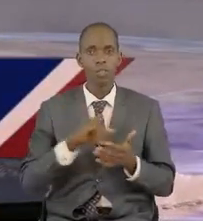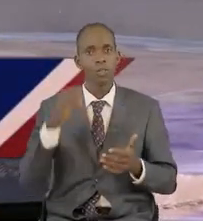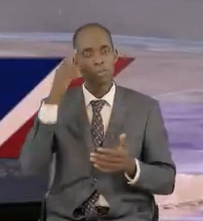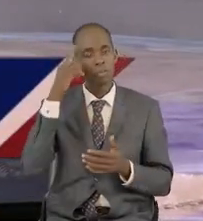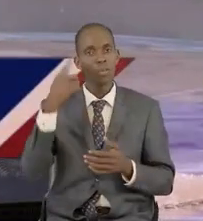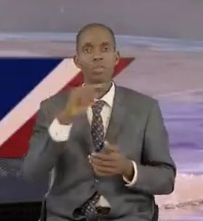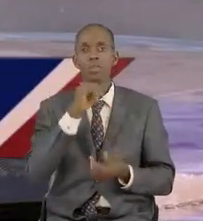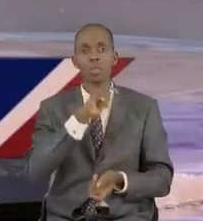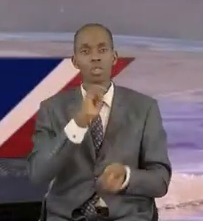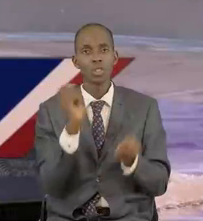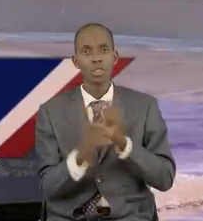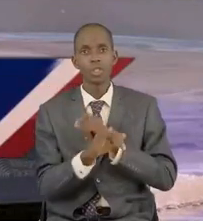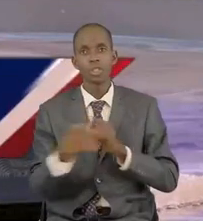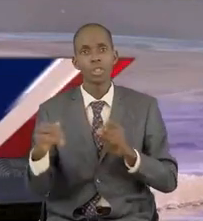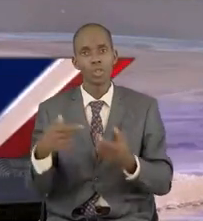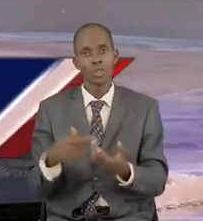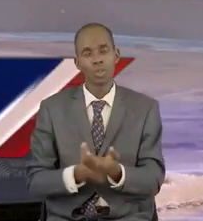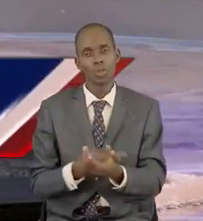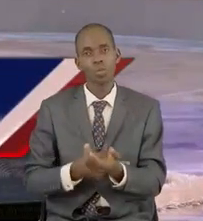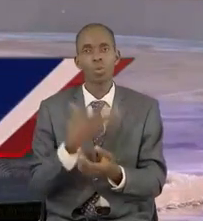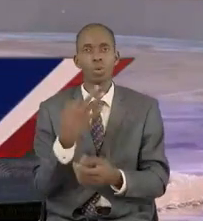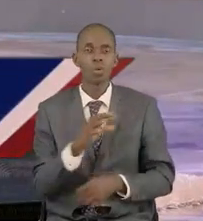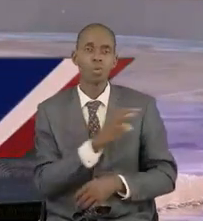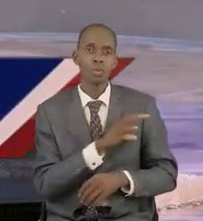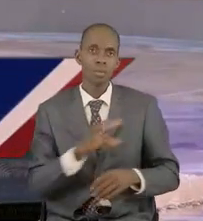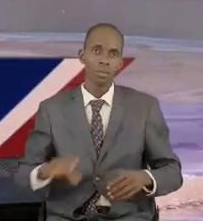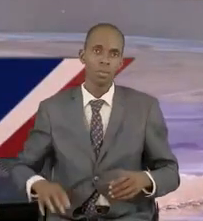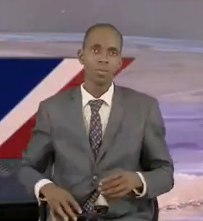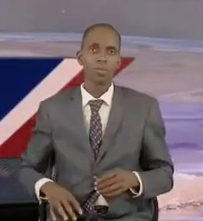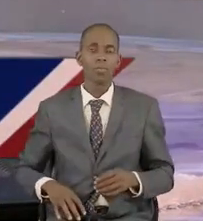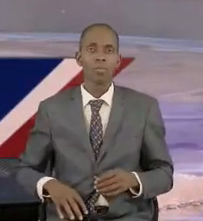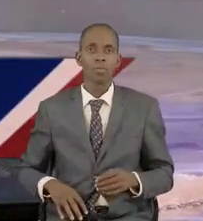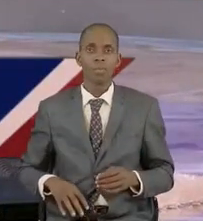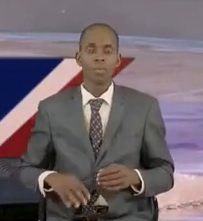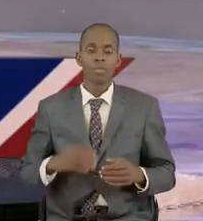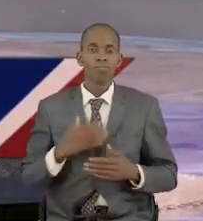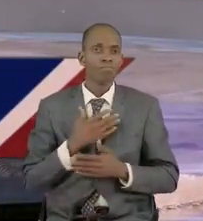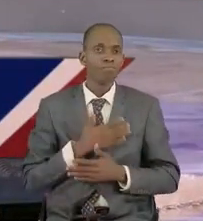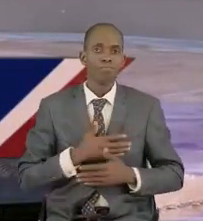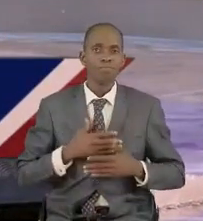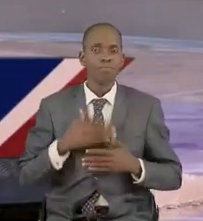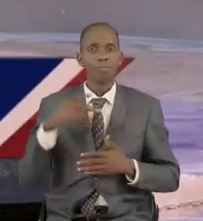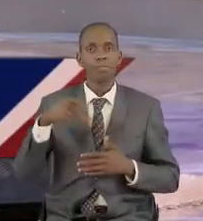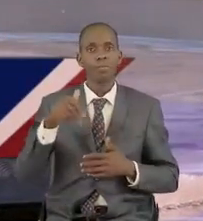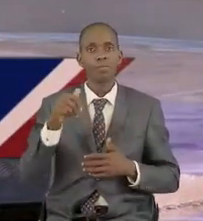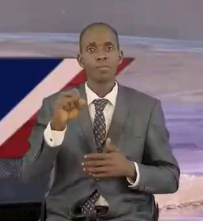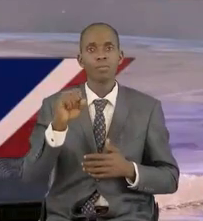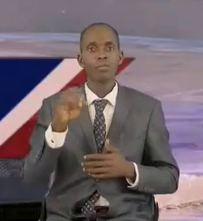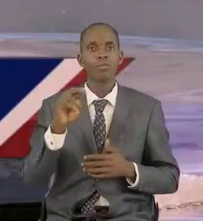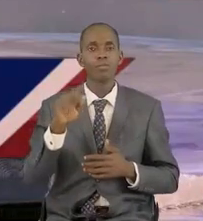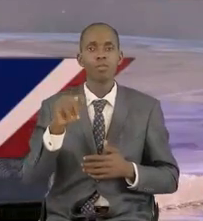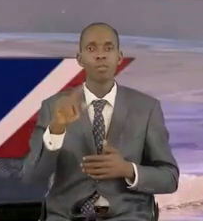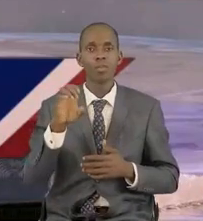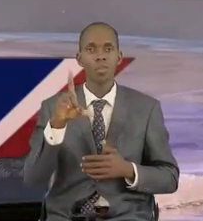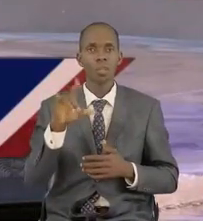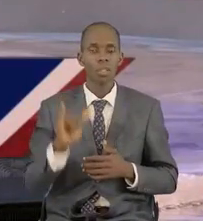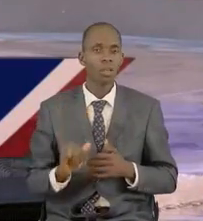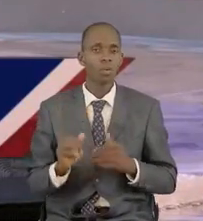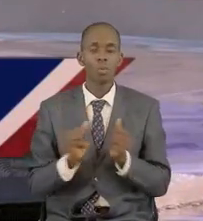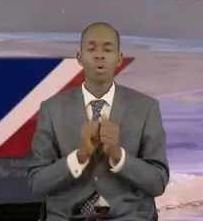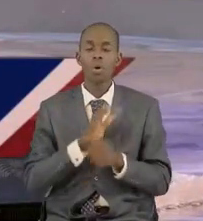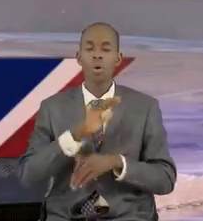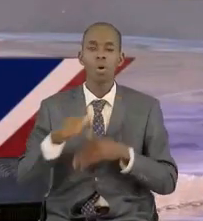l'Évangile immuable de Christ passionnément de tout le cœur